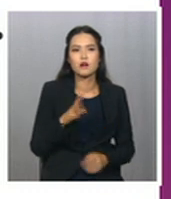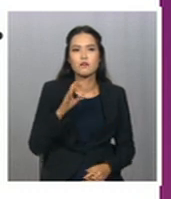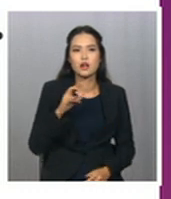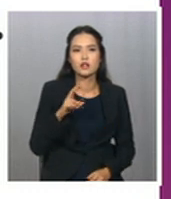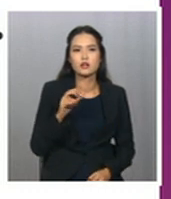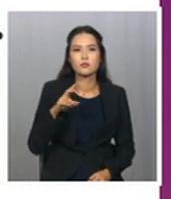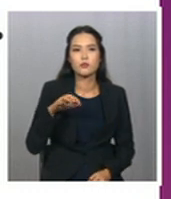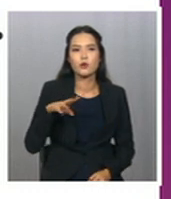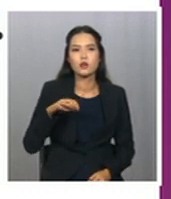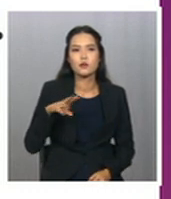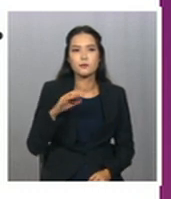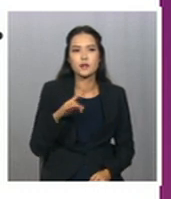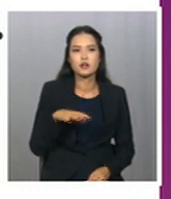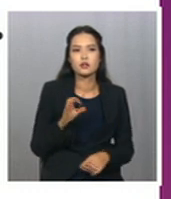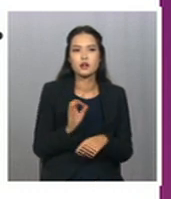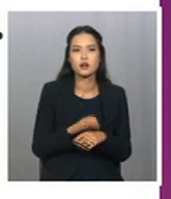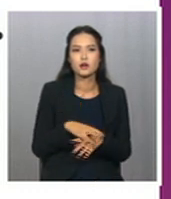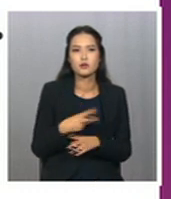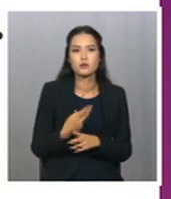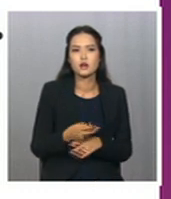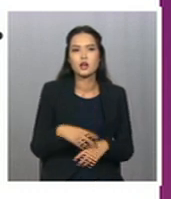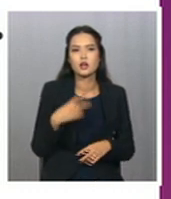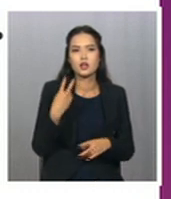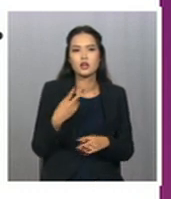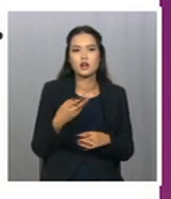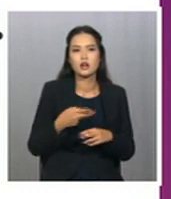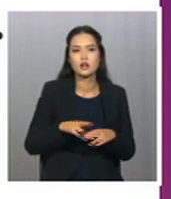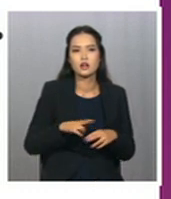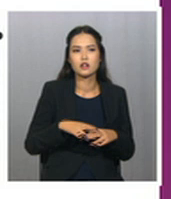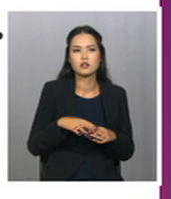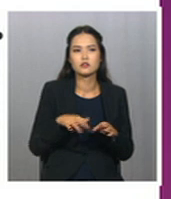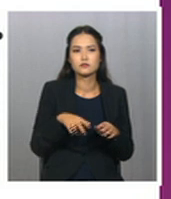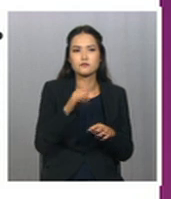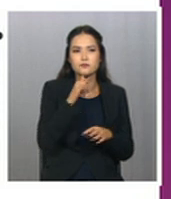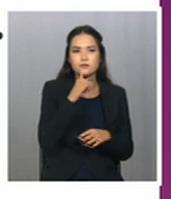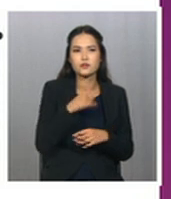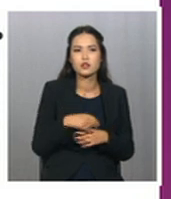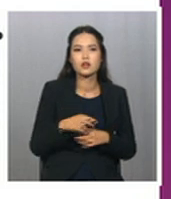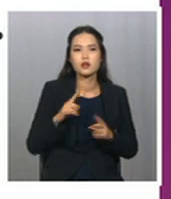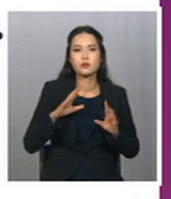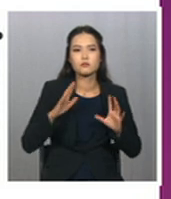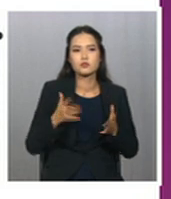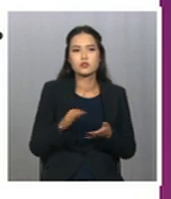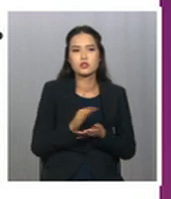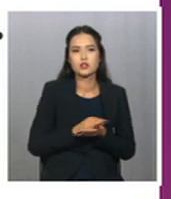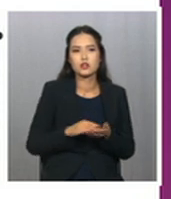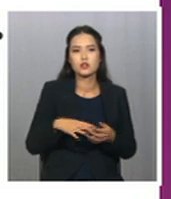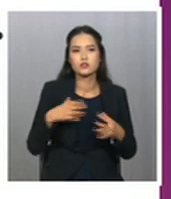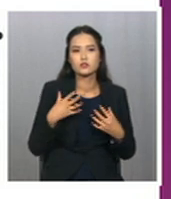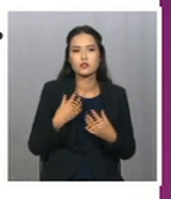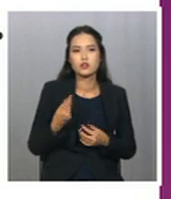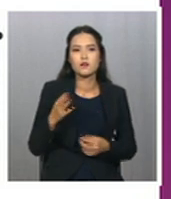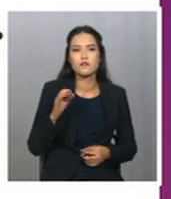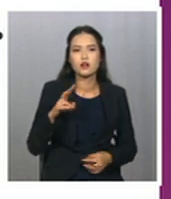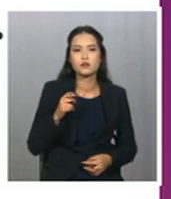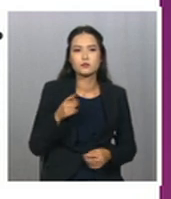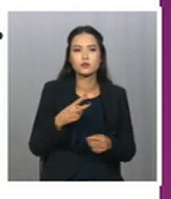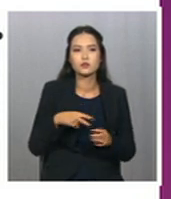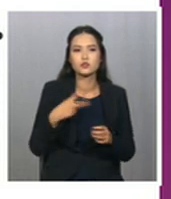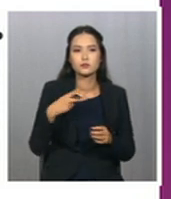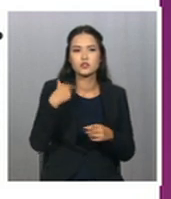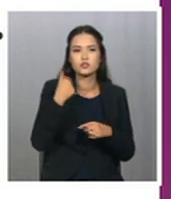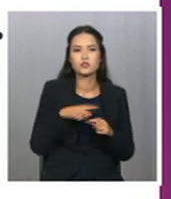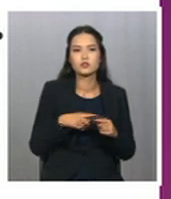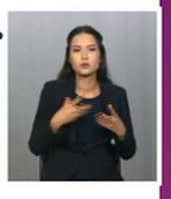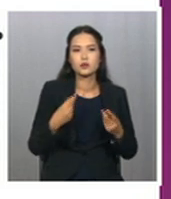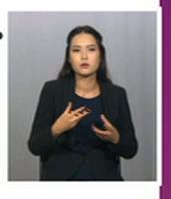полиомиелит ауруы жабысады, екі аяғы сал болып қалады. Тағдырдың бұл жазғанына қайсарлықпен күрескен Франклин 1922 жылдың